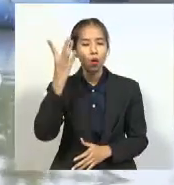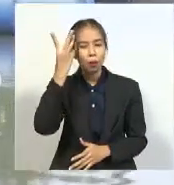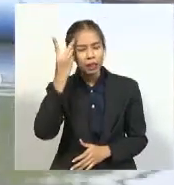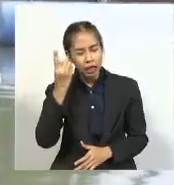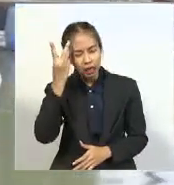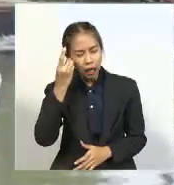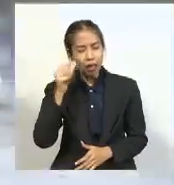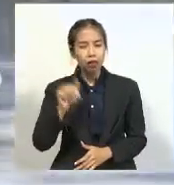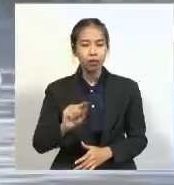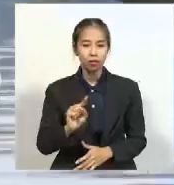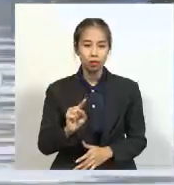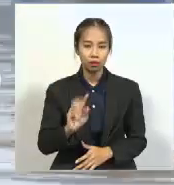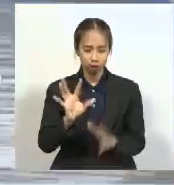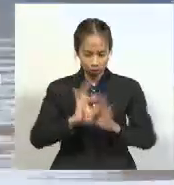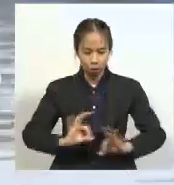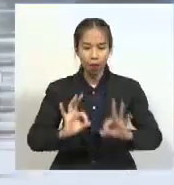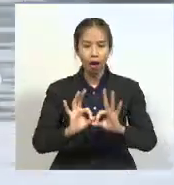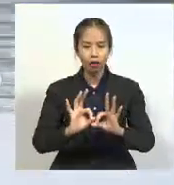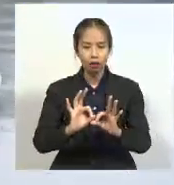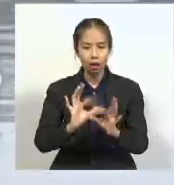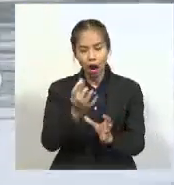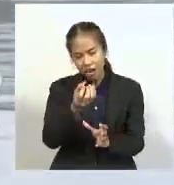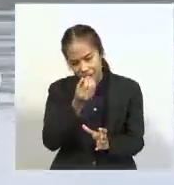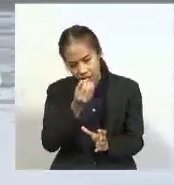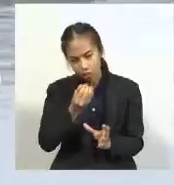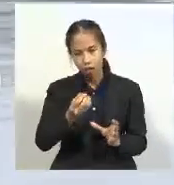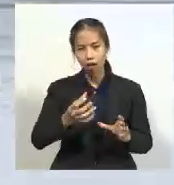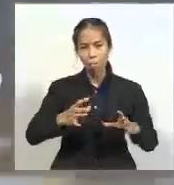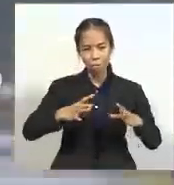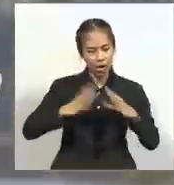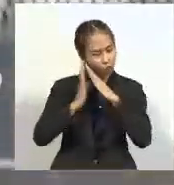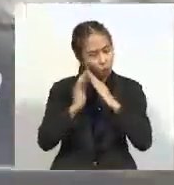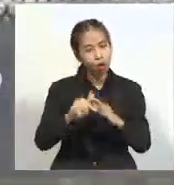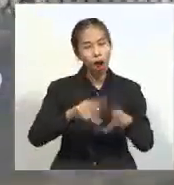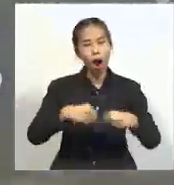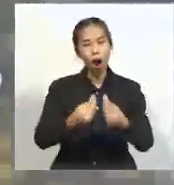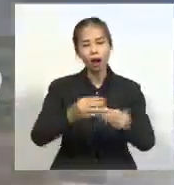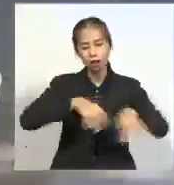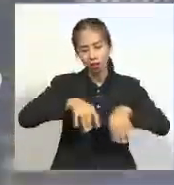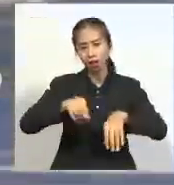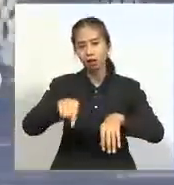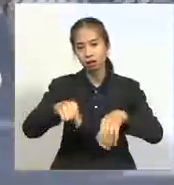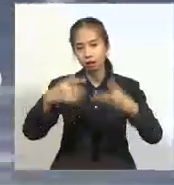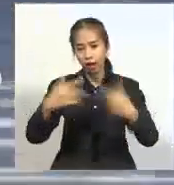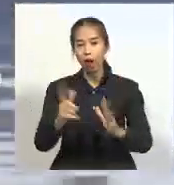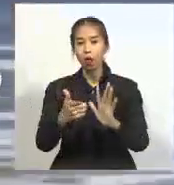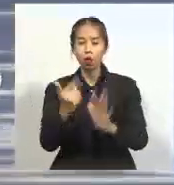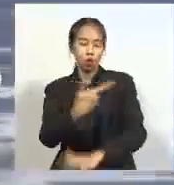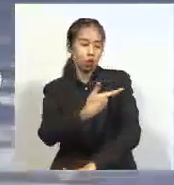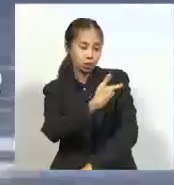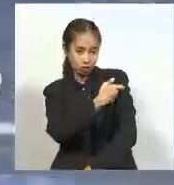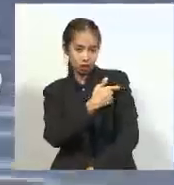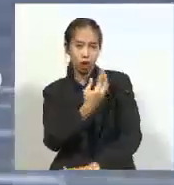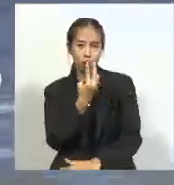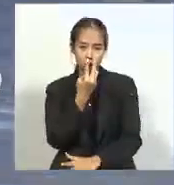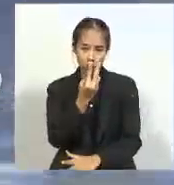การให้มีอาหารนะครับอาหารกับที่พักให้มันเพียงพอนะครับส่วนการทำวัคซีนป้องกันโรคนะครับเราจะพิจ